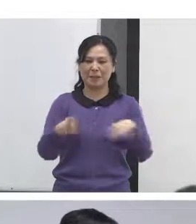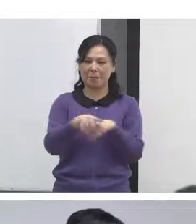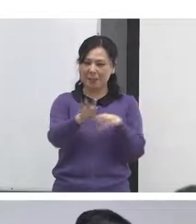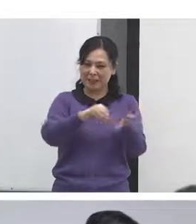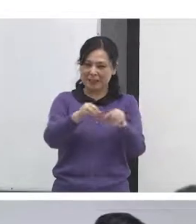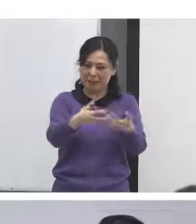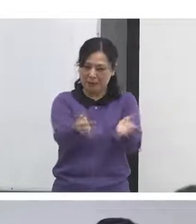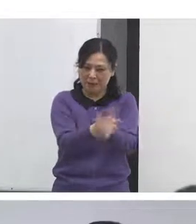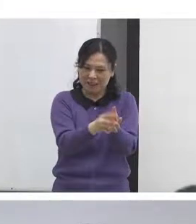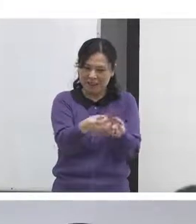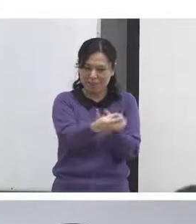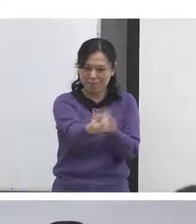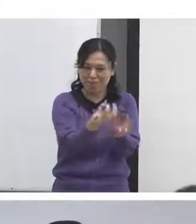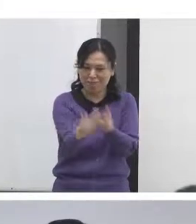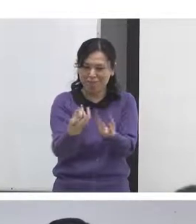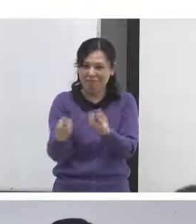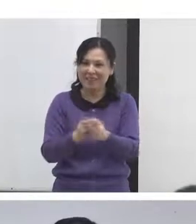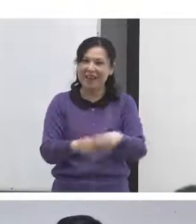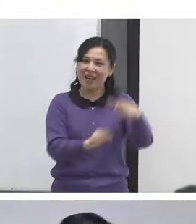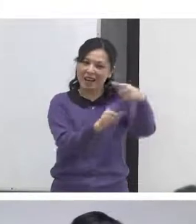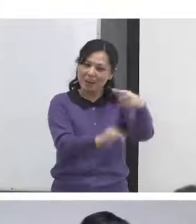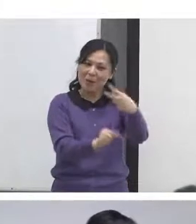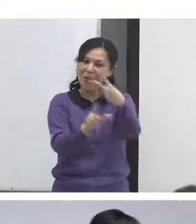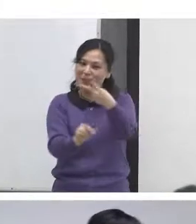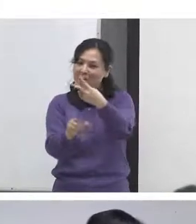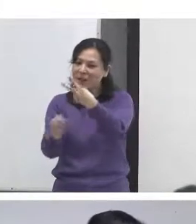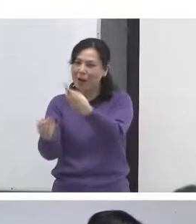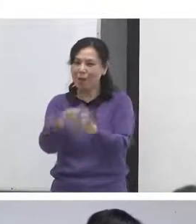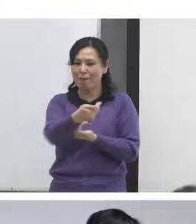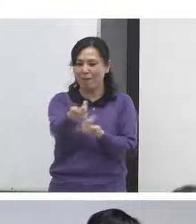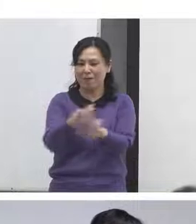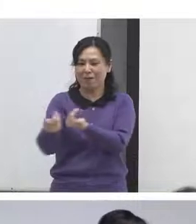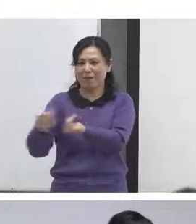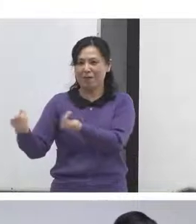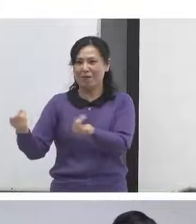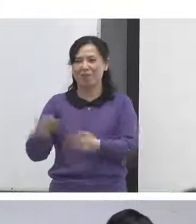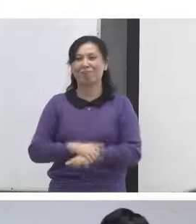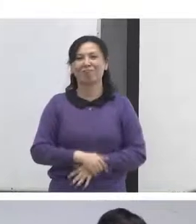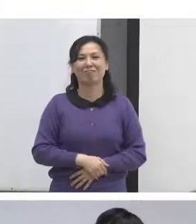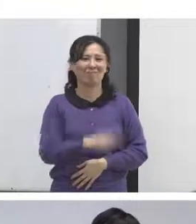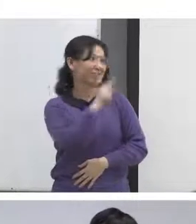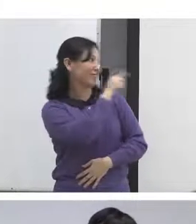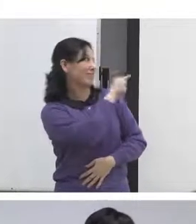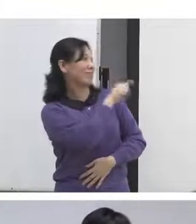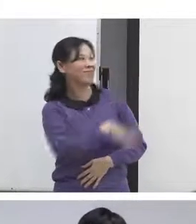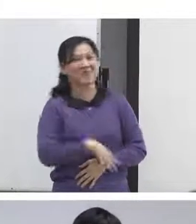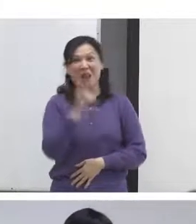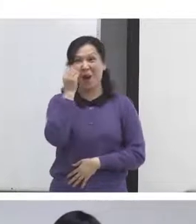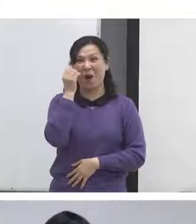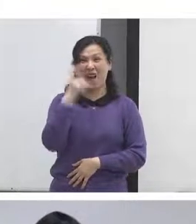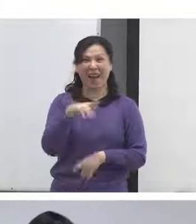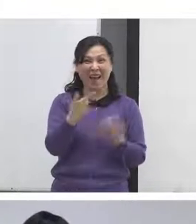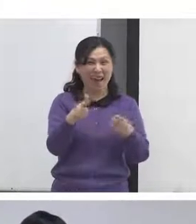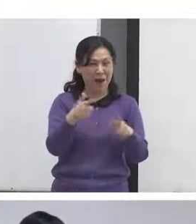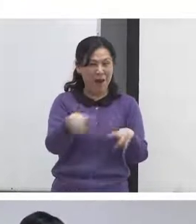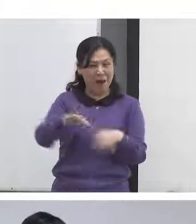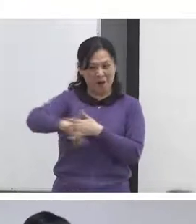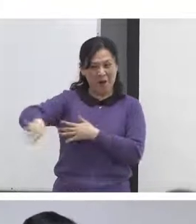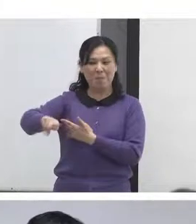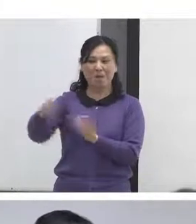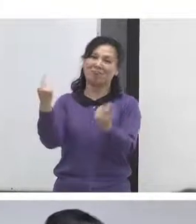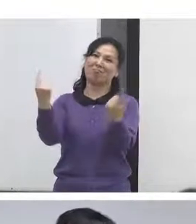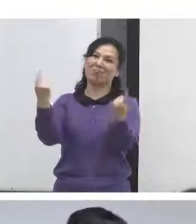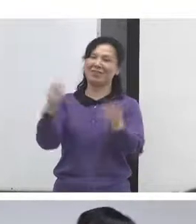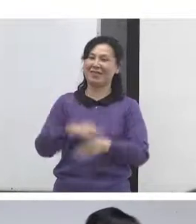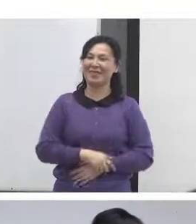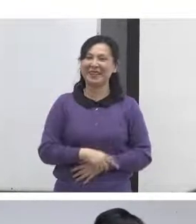多，例如说一月、二月、三月、四月、五月。其实我这也不是要 diss 花莲啊，因为其实很多的机关都是这样做的，不只是花莲而已，只是